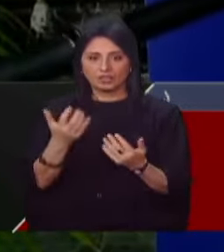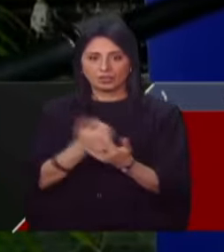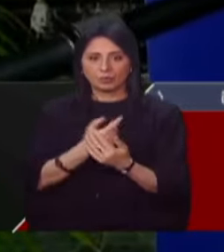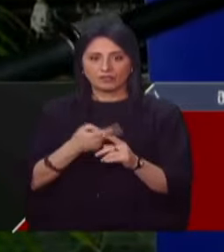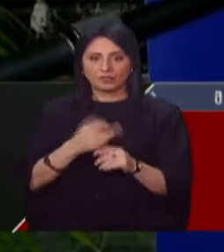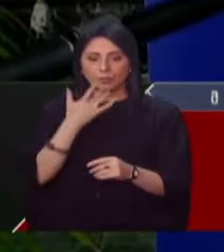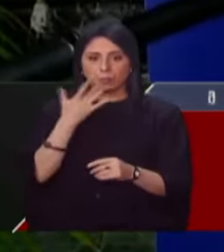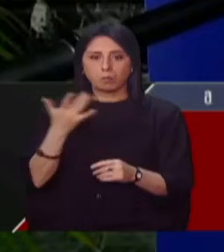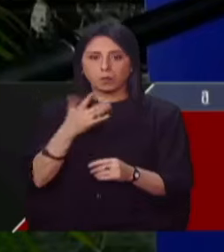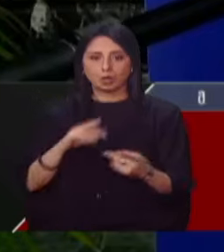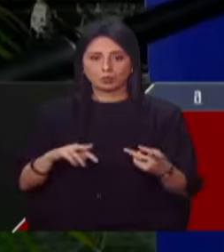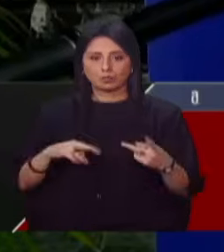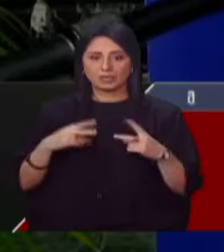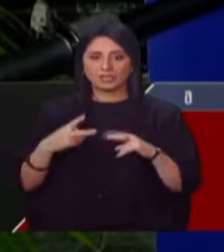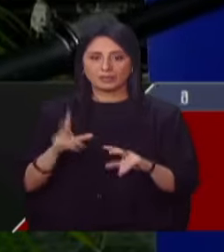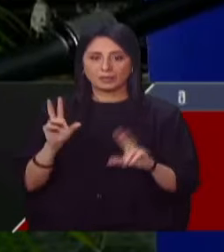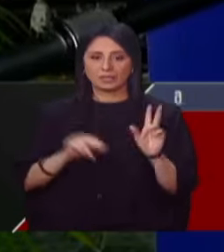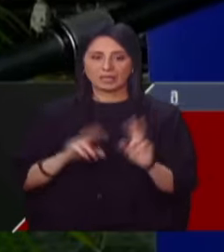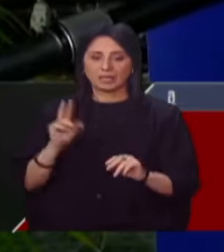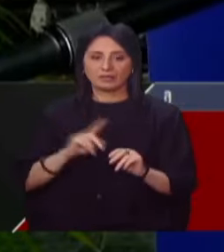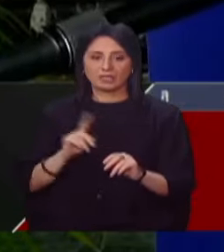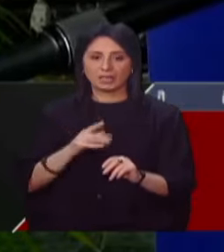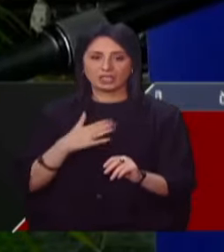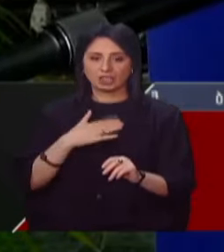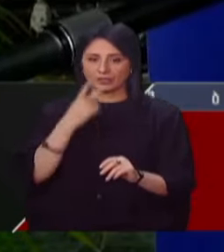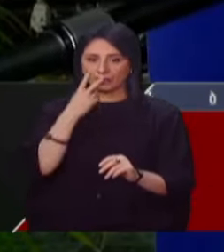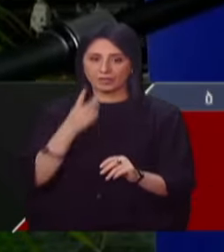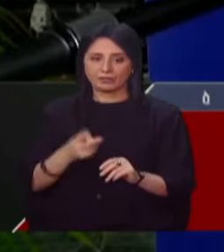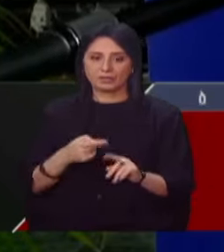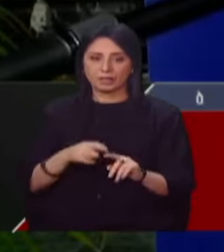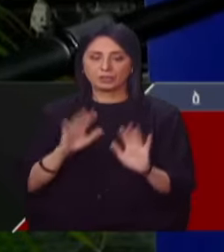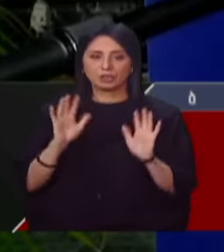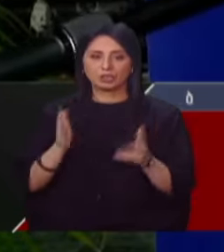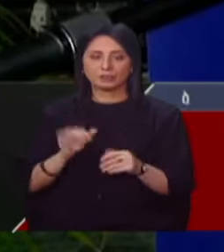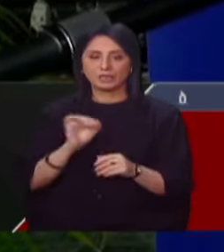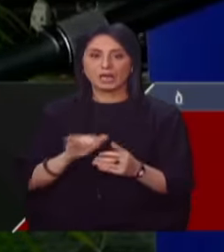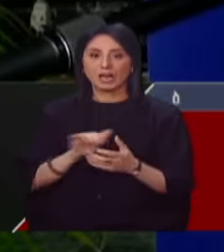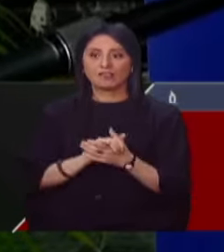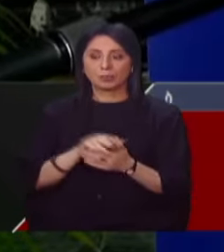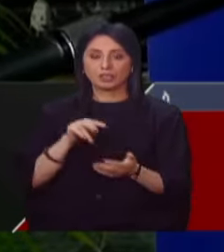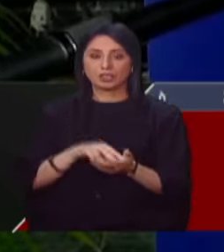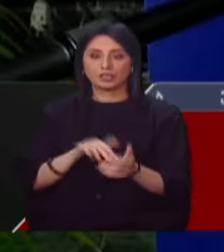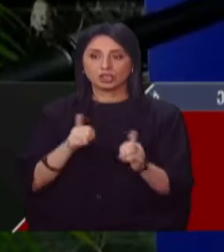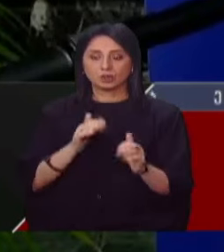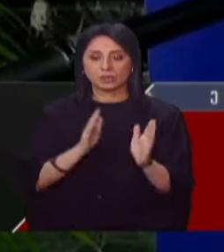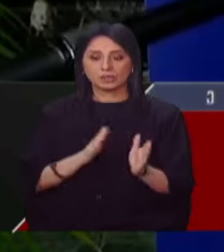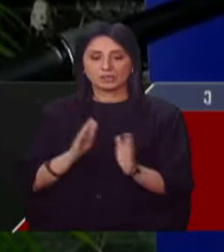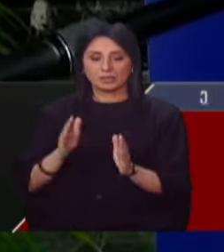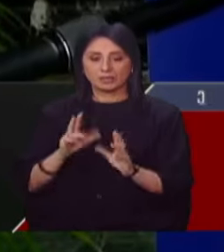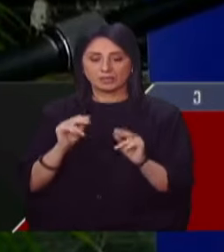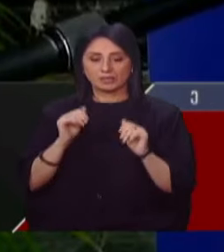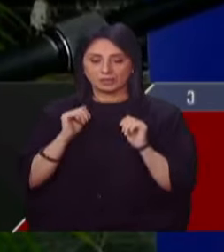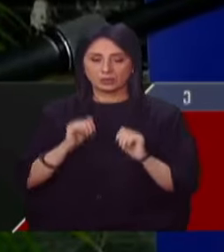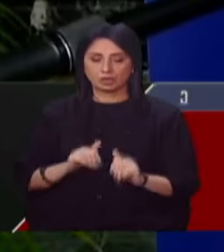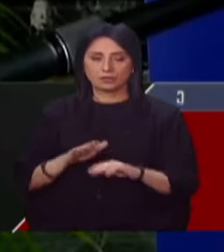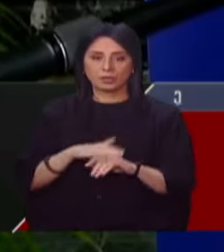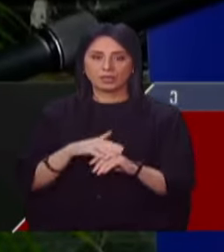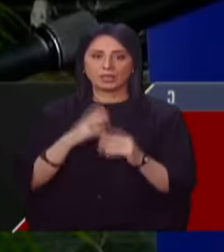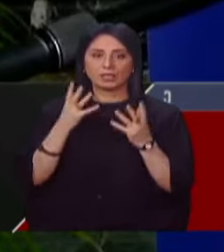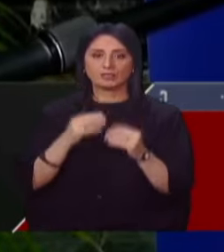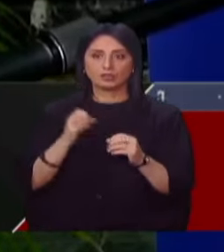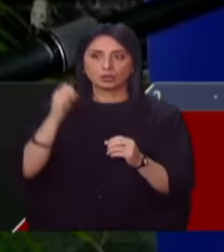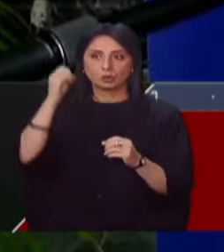იმ გეოპოლიტიკური ცვლილებების გათვალისწინებით, რასაც ჩვენ ხედავთ და ამ შემთხვევაში ევროკავშირი დგას როგორც სტაბილურობის, სიმშვიდის და